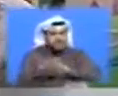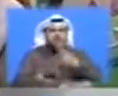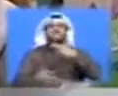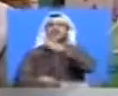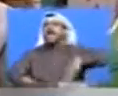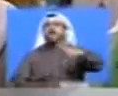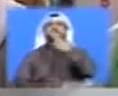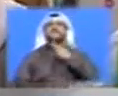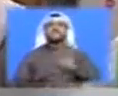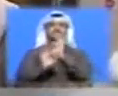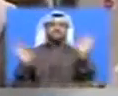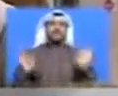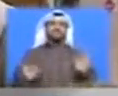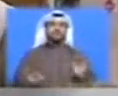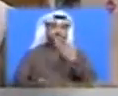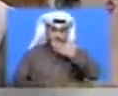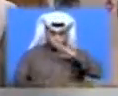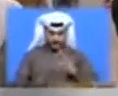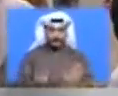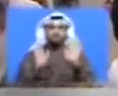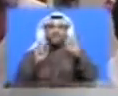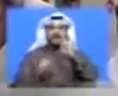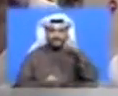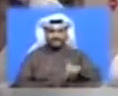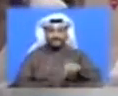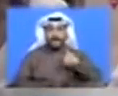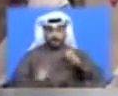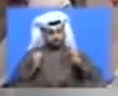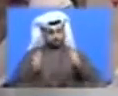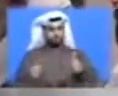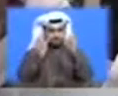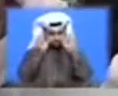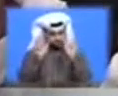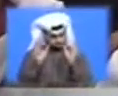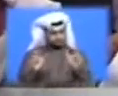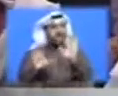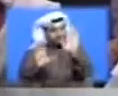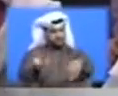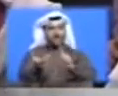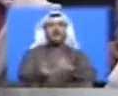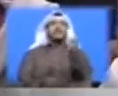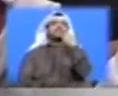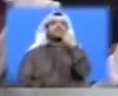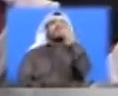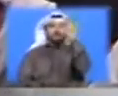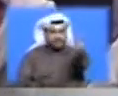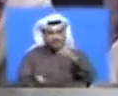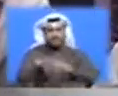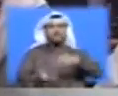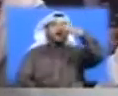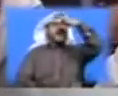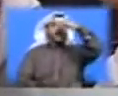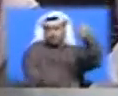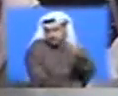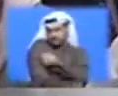الحالات لا تمثل اي تهديد ولا ذعر، هناك طبعا كثير من الامور الاحترازيه والوقائيه والعلاجيه. التطعيمات